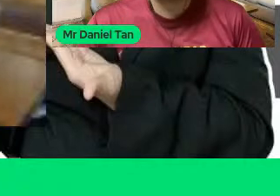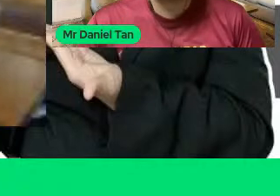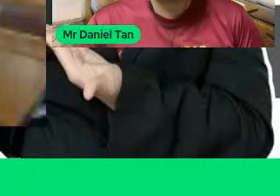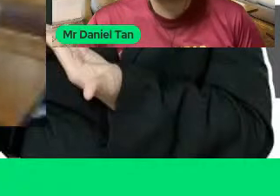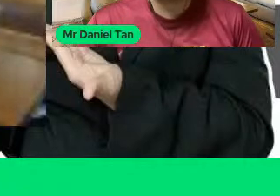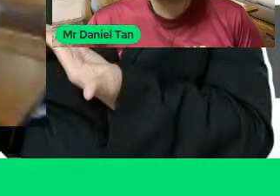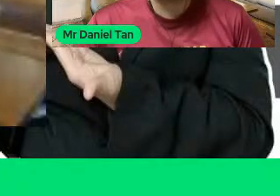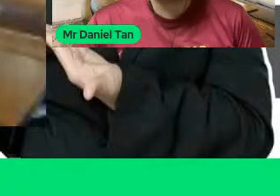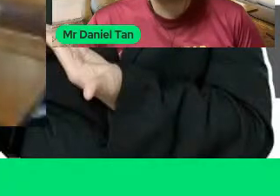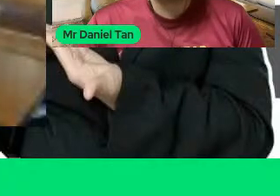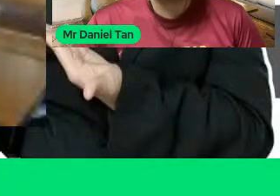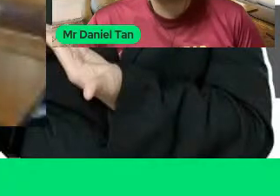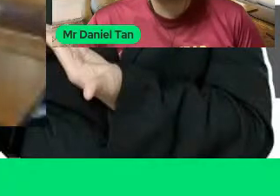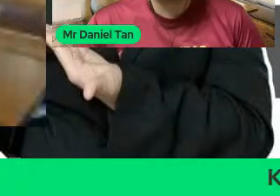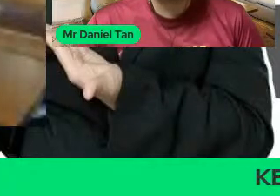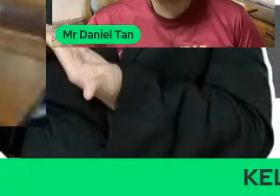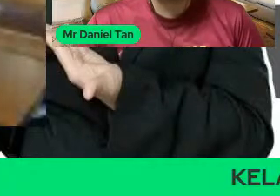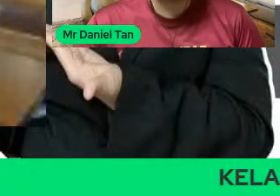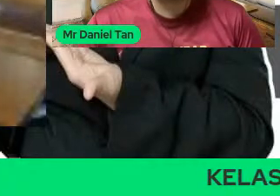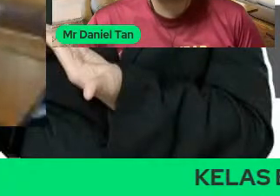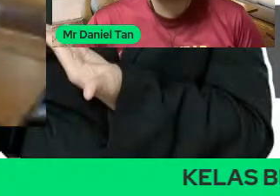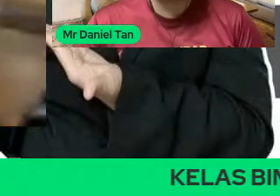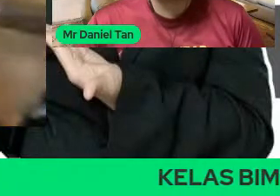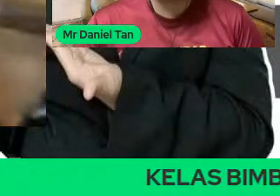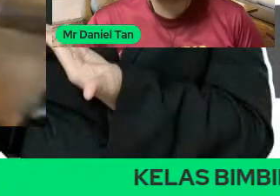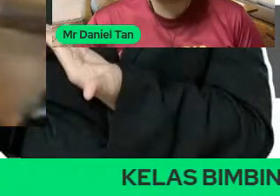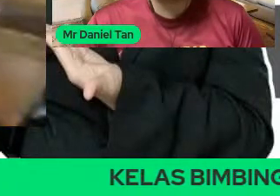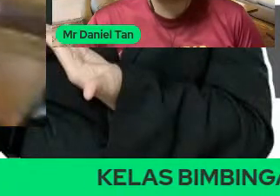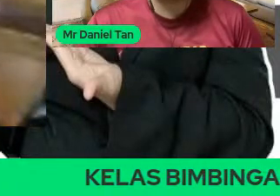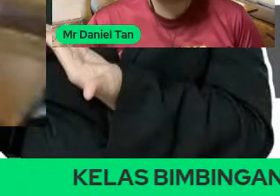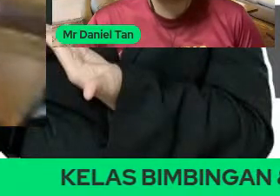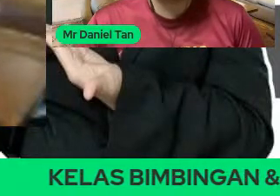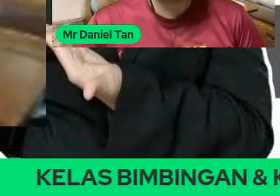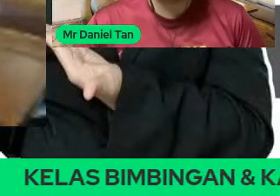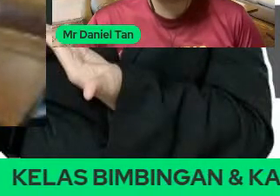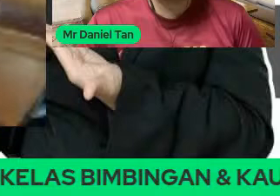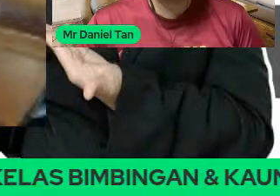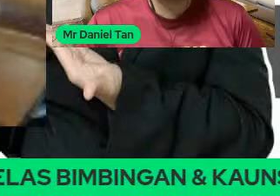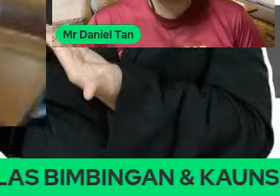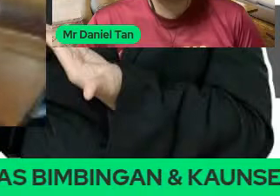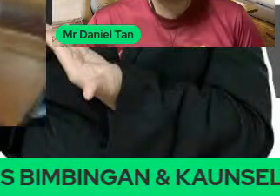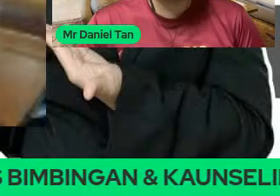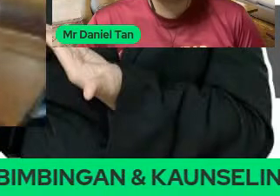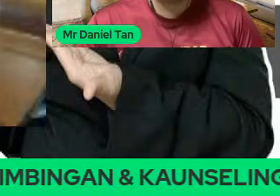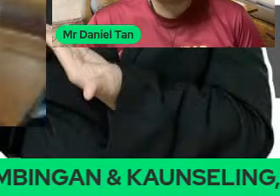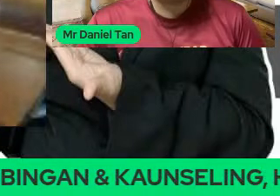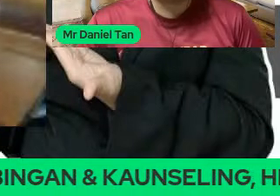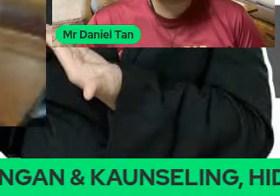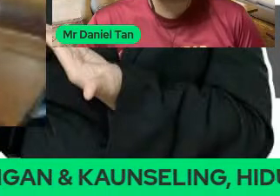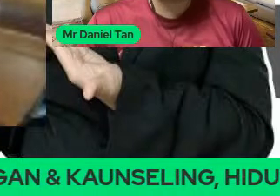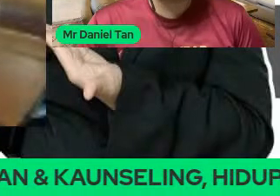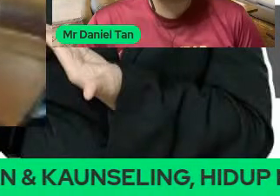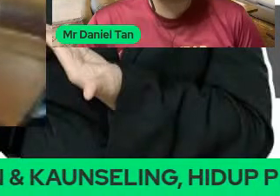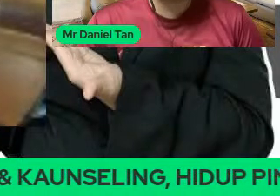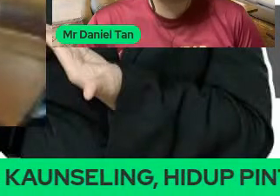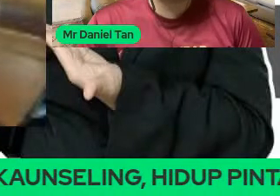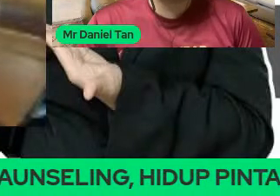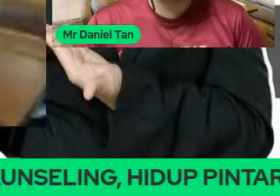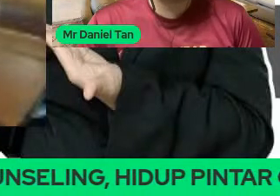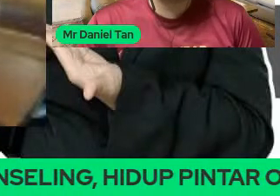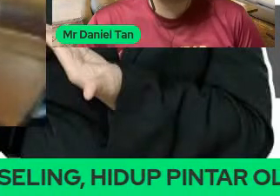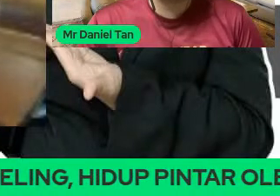perhatian link tersebut akan tamat dalam tempoh 30 menit selepas live